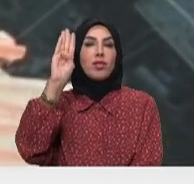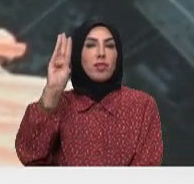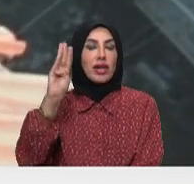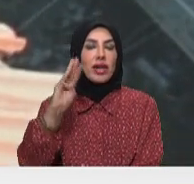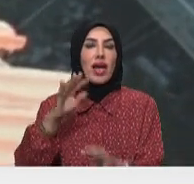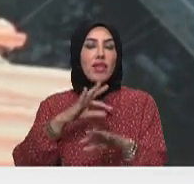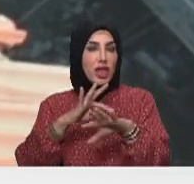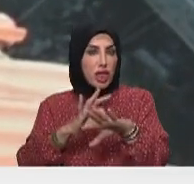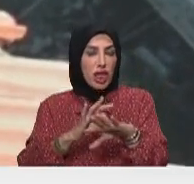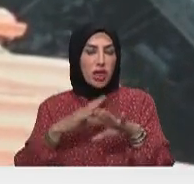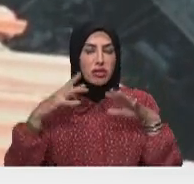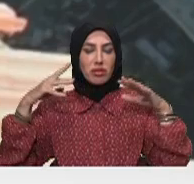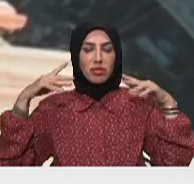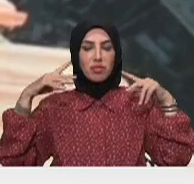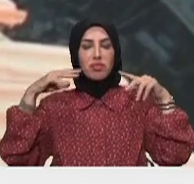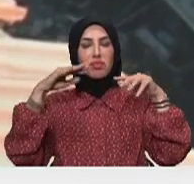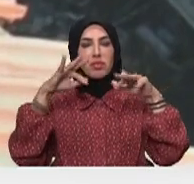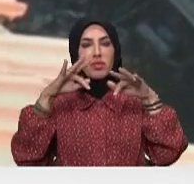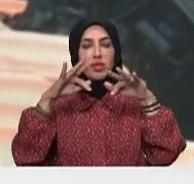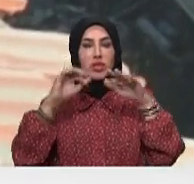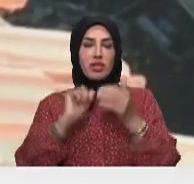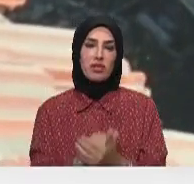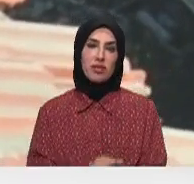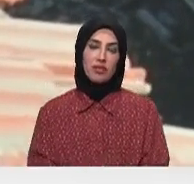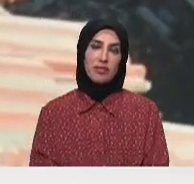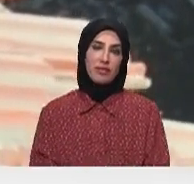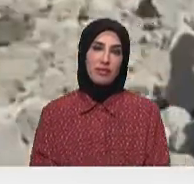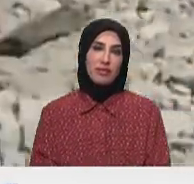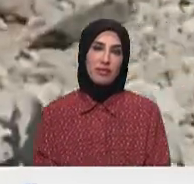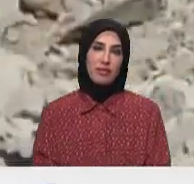عقب انذار الاحتلال بالإخلاء.